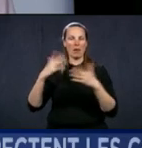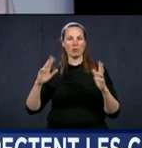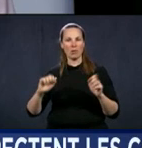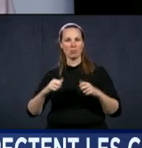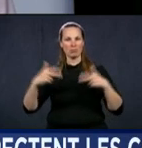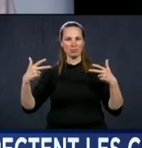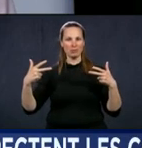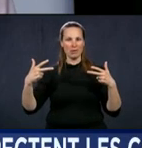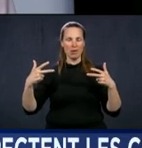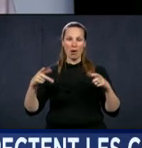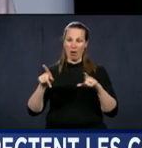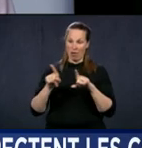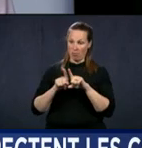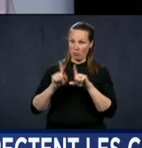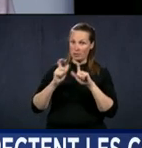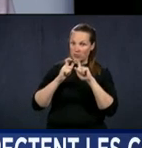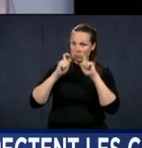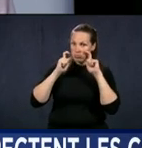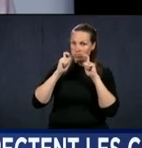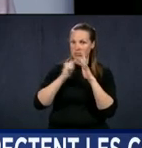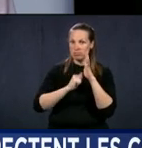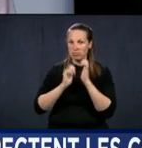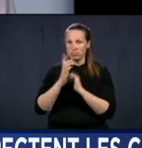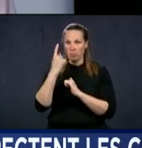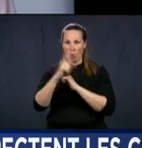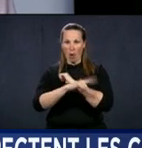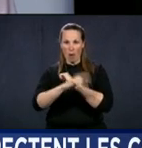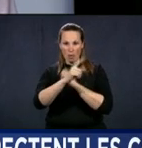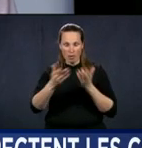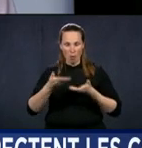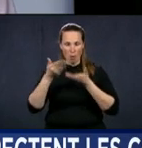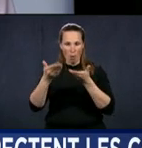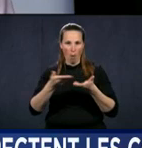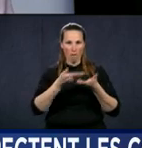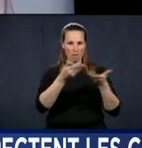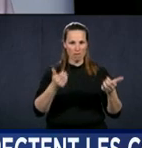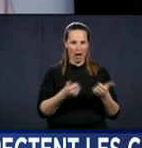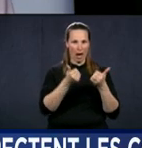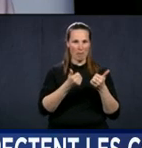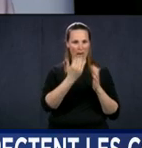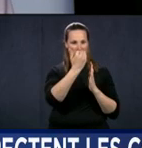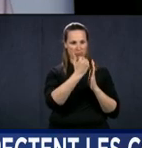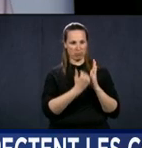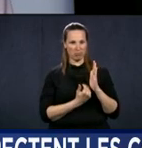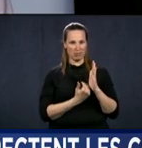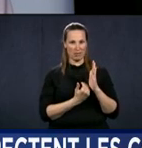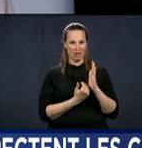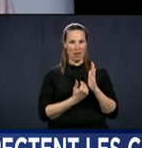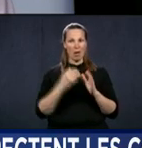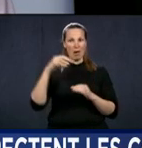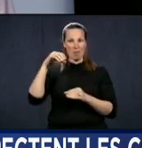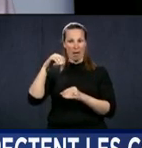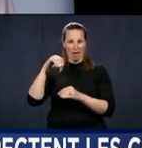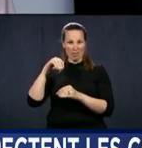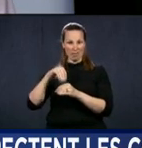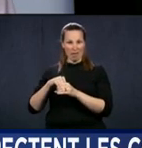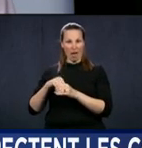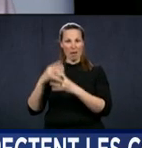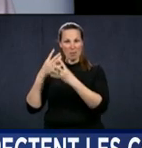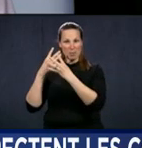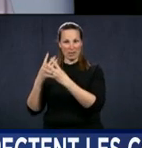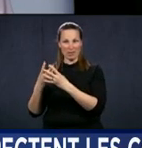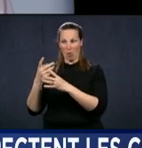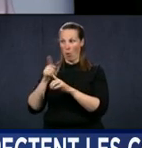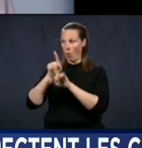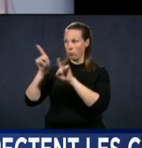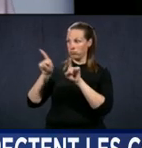matériel de protection aussi pour le personnel. Donc, il y a plusieurs mesures qui avaient été mises en place, ce qui fait qu'on a eu peu de cas, d'ailleurs, très peu de cas, somme toute, dans les établissements,